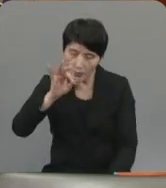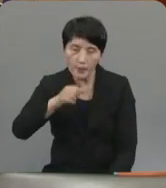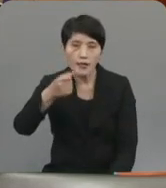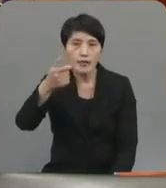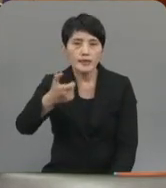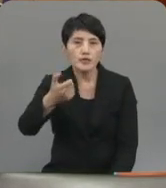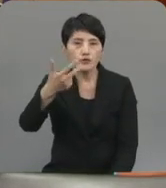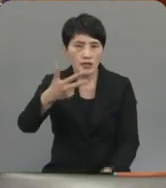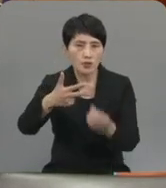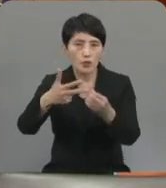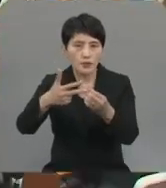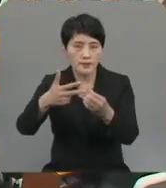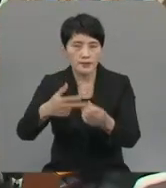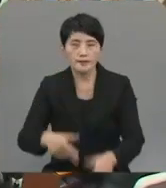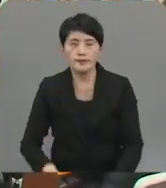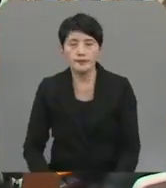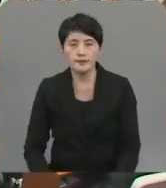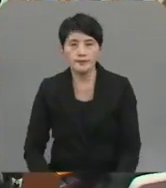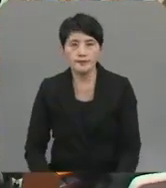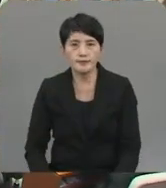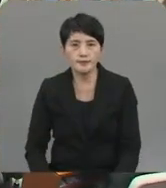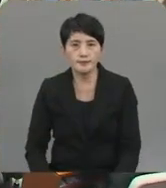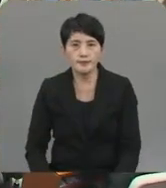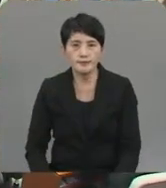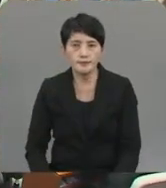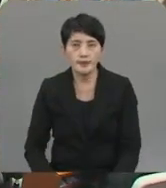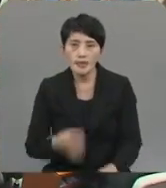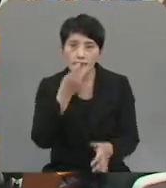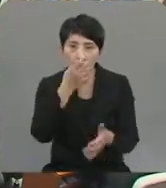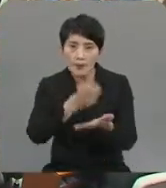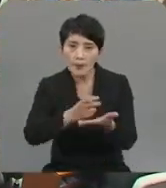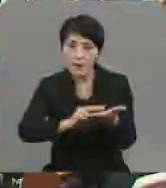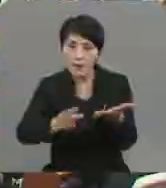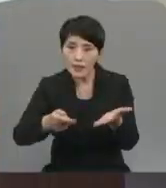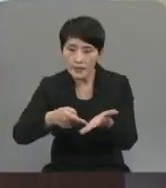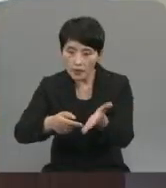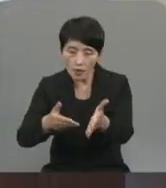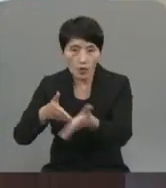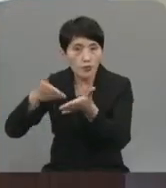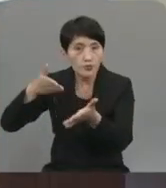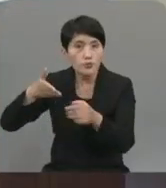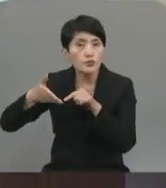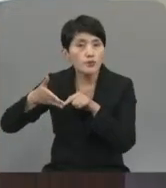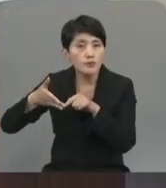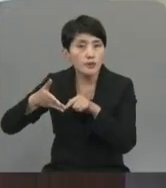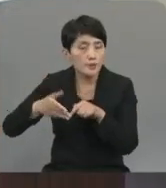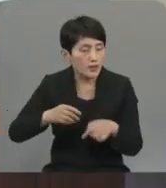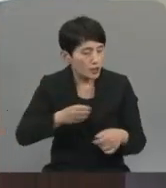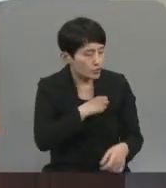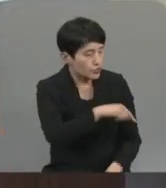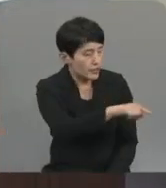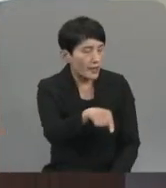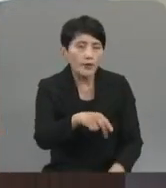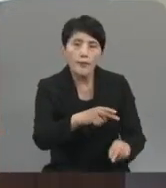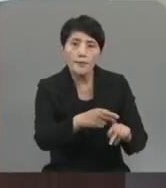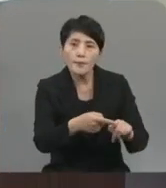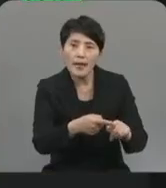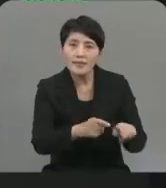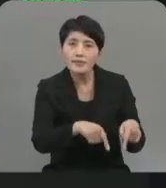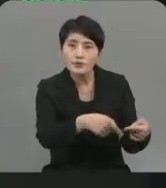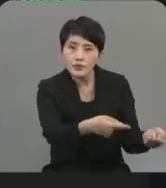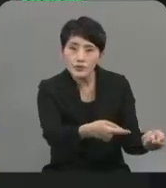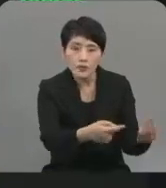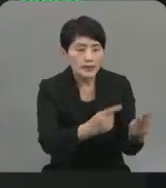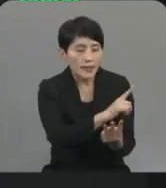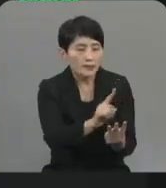một sự thảo luận bị tổng thống dùng quyền phủ quyết dự thảo sửa đổi luật quản lý ngũ cốc sẽ vẫn có thể được tái thông qua tại quốc hội với điều kiện